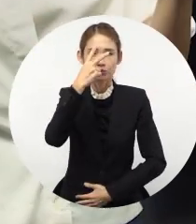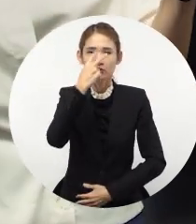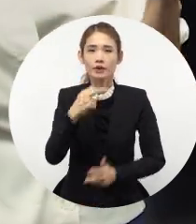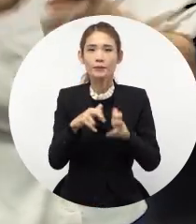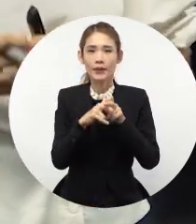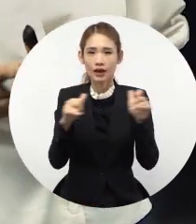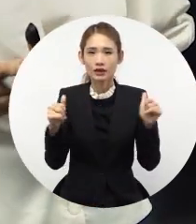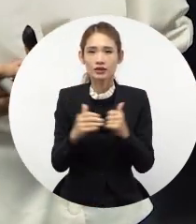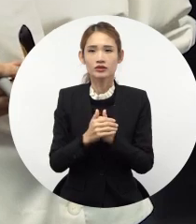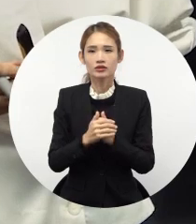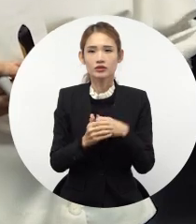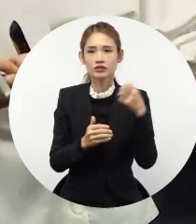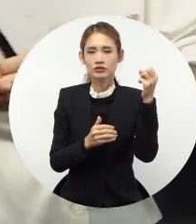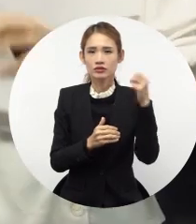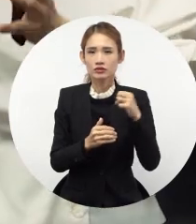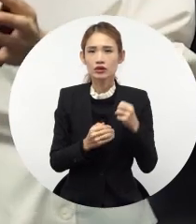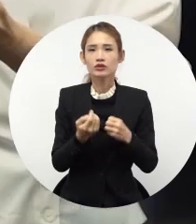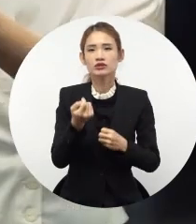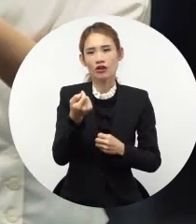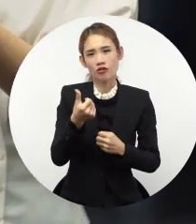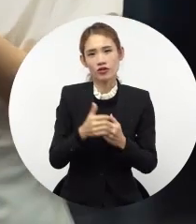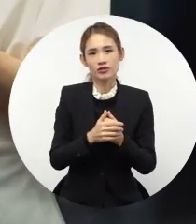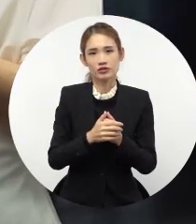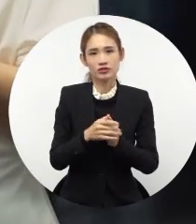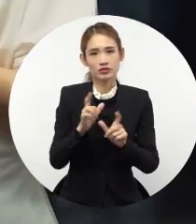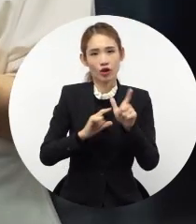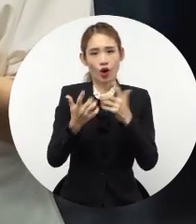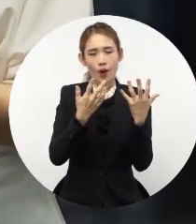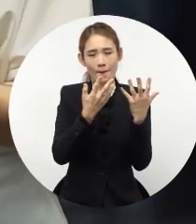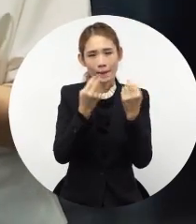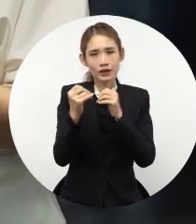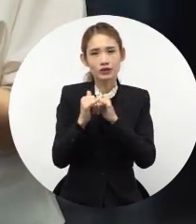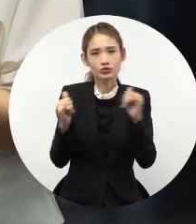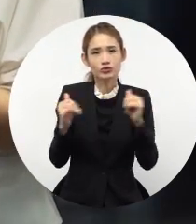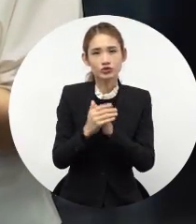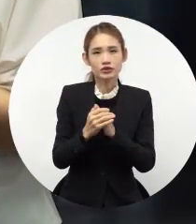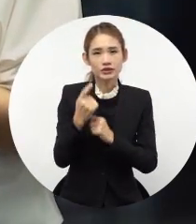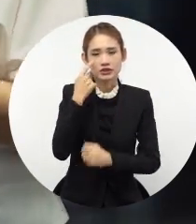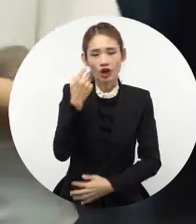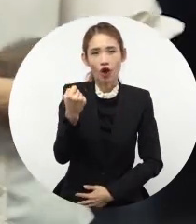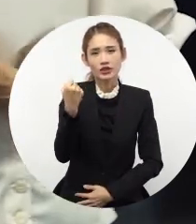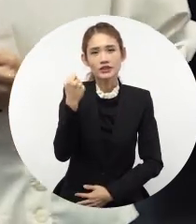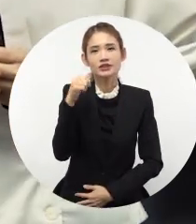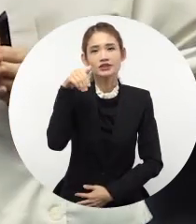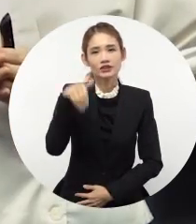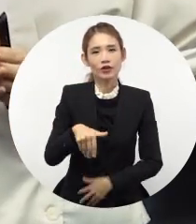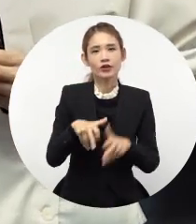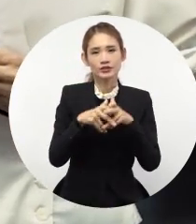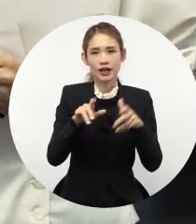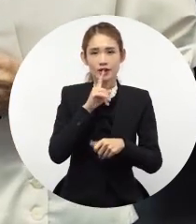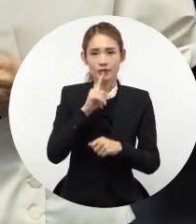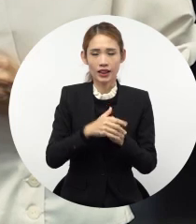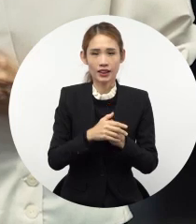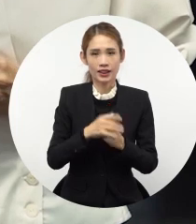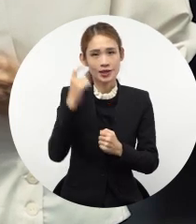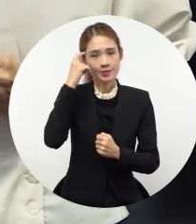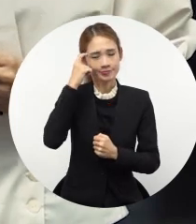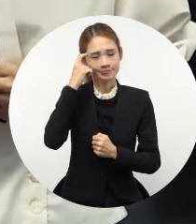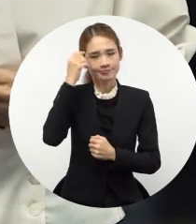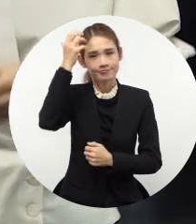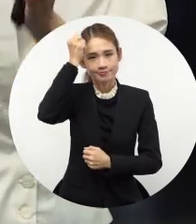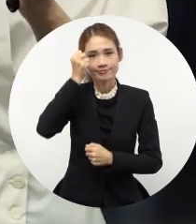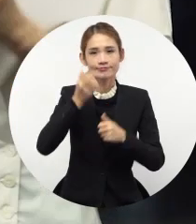분들은요 몇 프로 되지 않습니다. 오히려 더 많은 분들이 저시력자에 해당한다 라는 것도 알아두시면